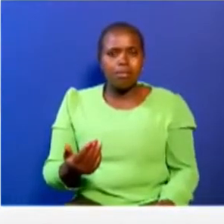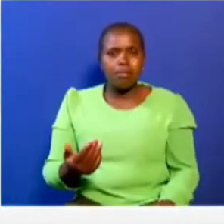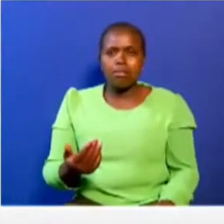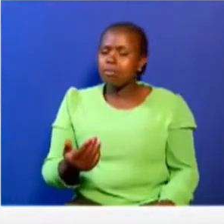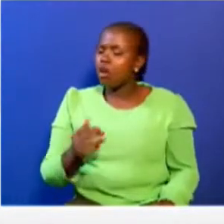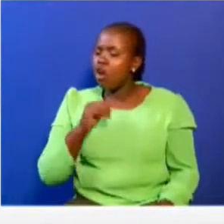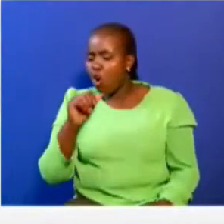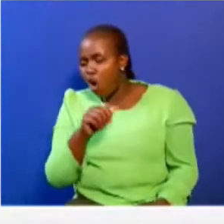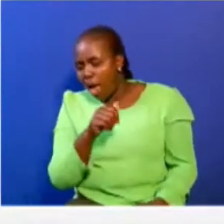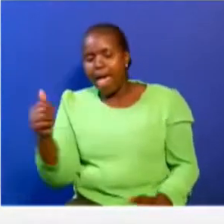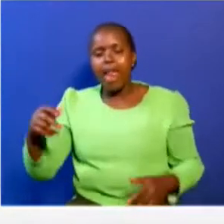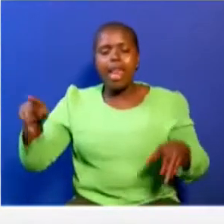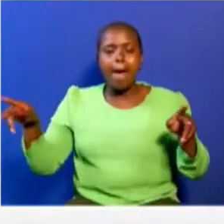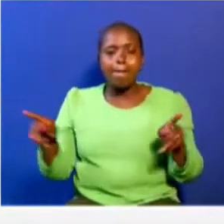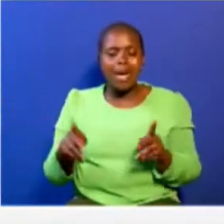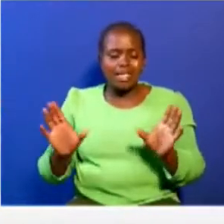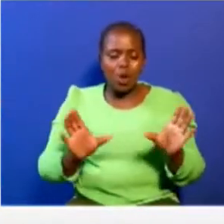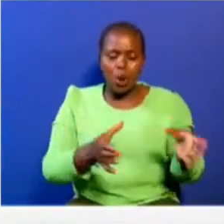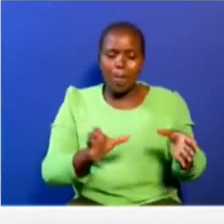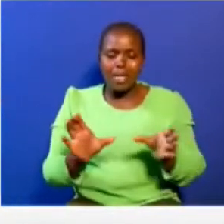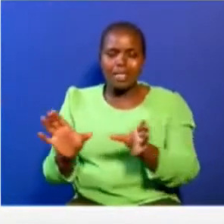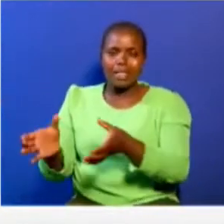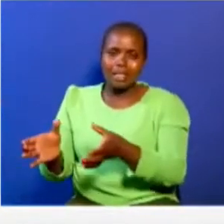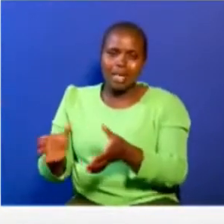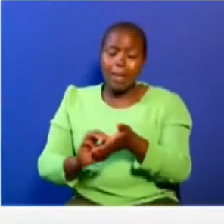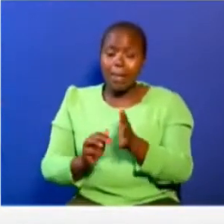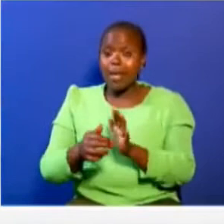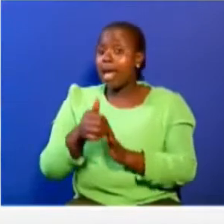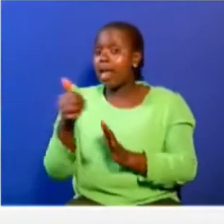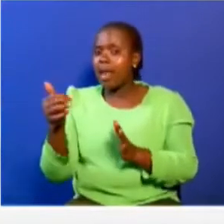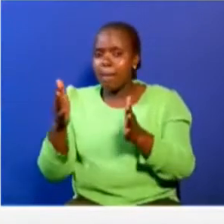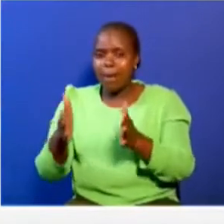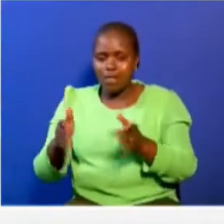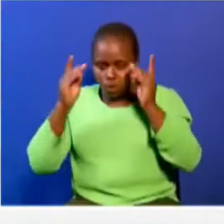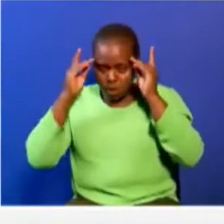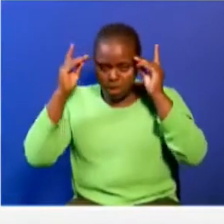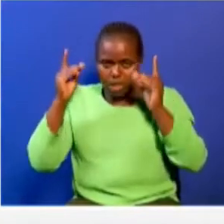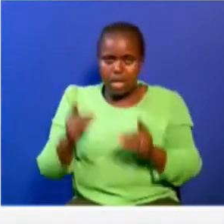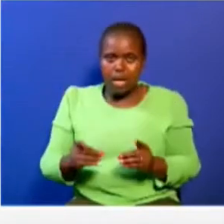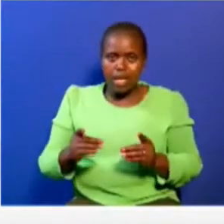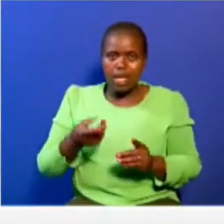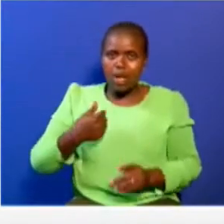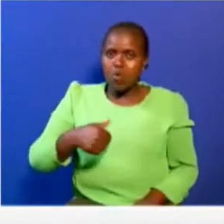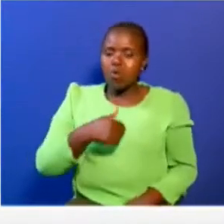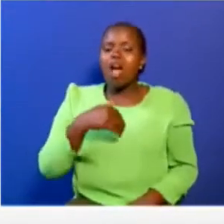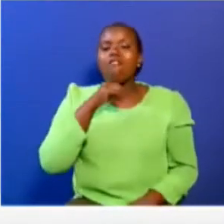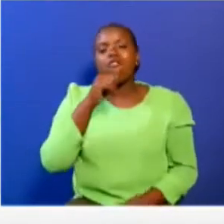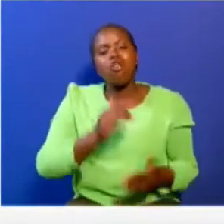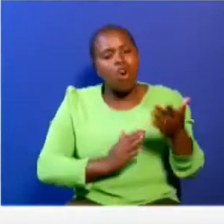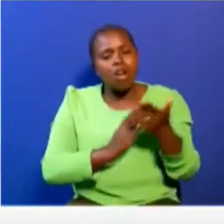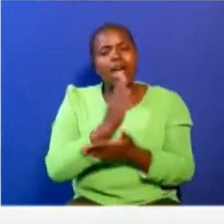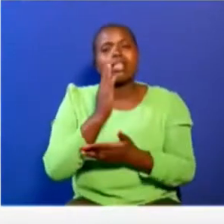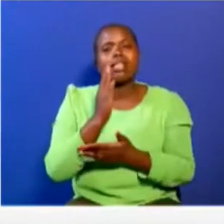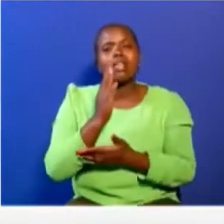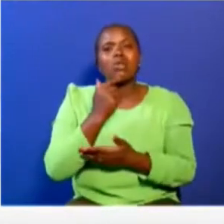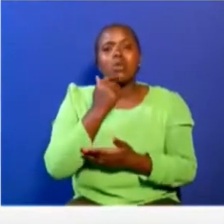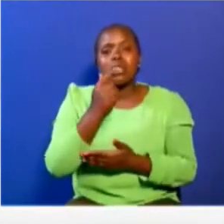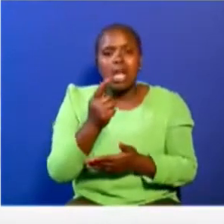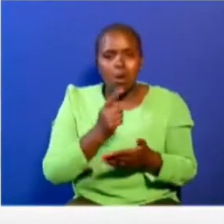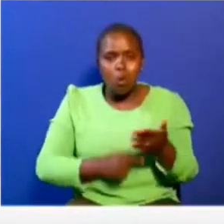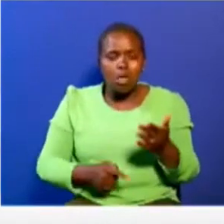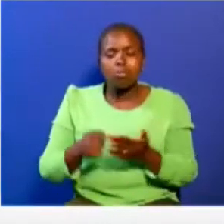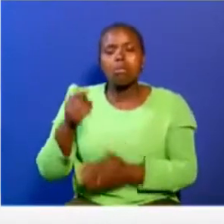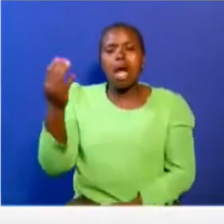Hayupo kokote, kwa hivyo mtu yote ataamua asimam. Sisi hatuna rights ya kumwambia